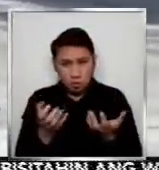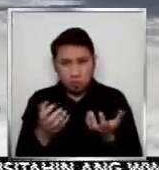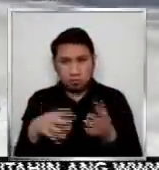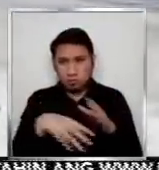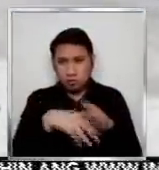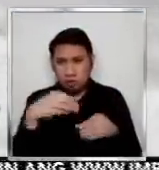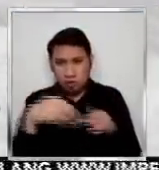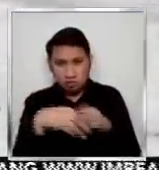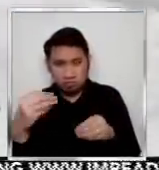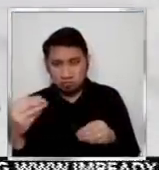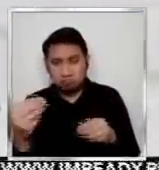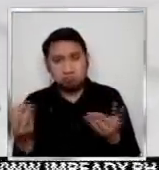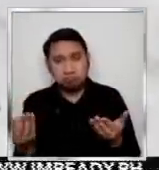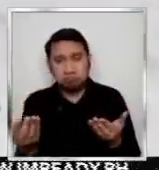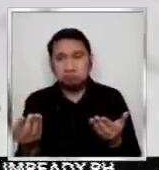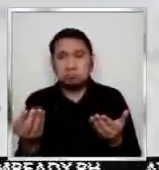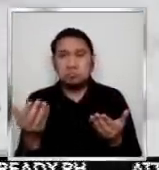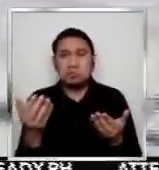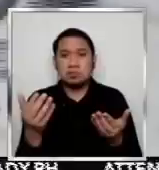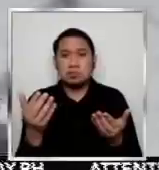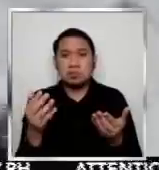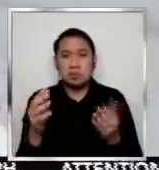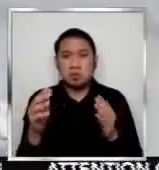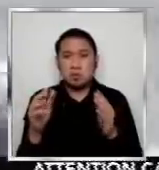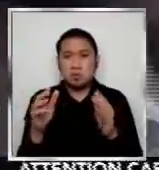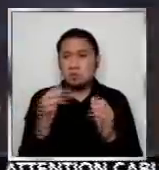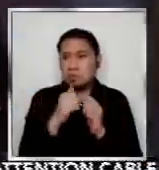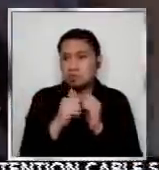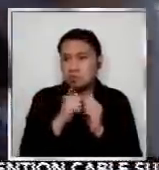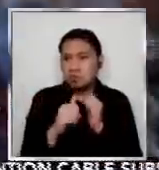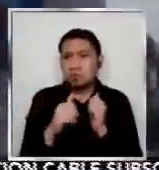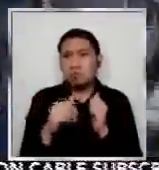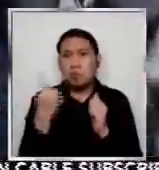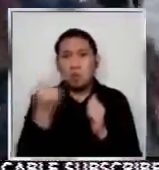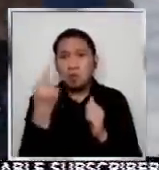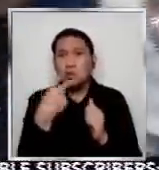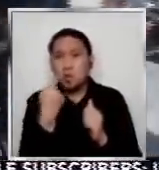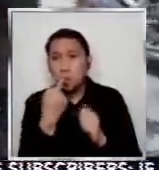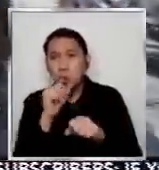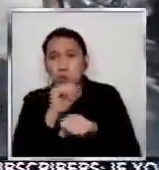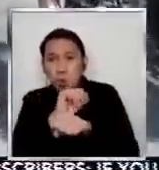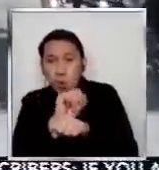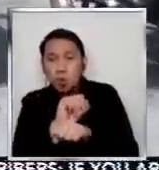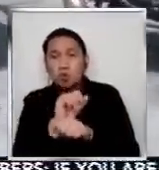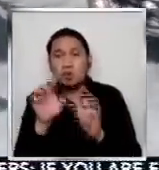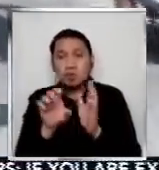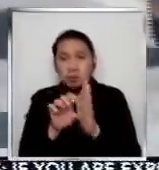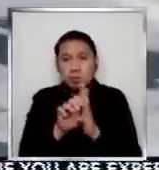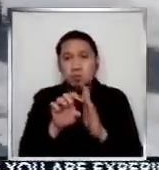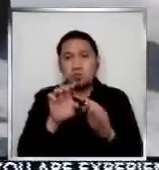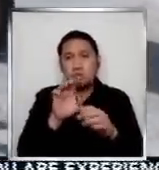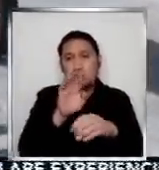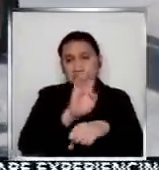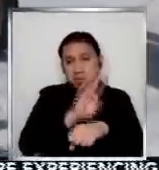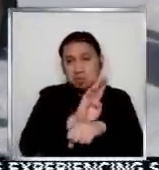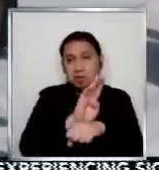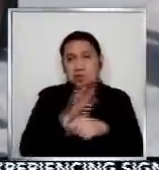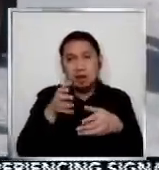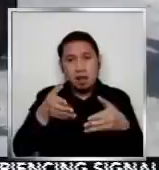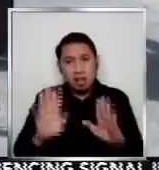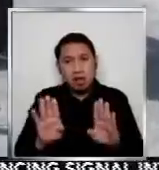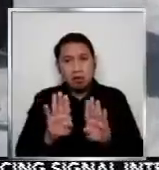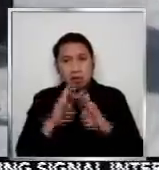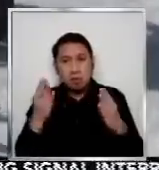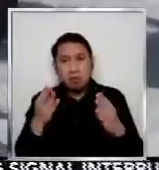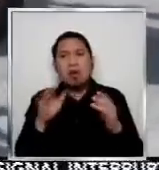their residence o APOR ka ba? Ito yung mga taong nagtatrabaho sa mga industriyang pinayagan na mag-operate. Kung lalabas para